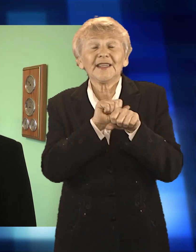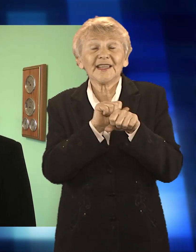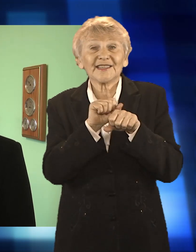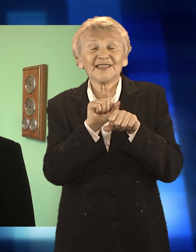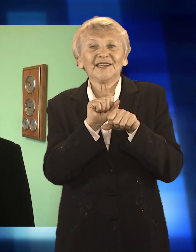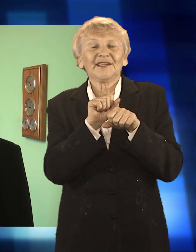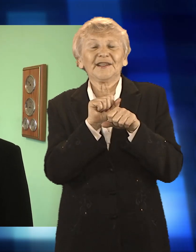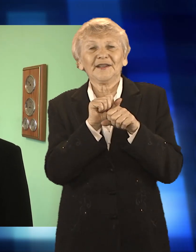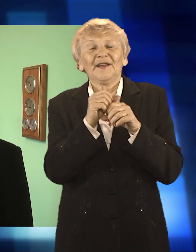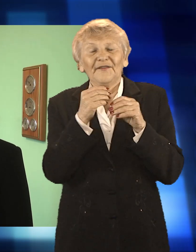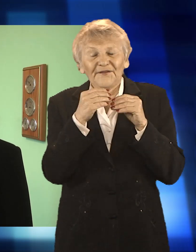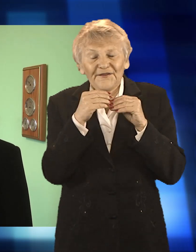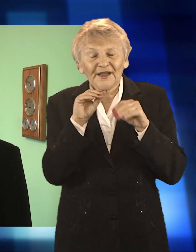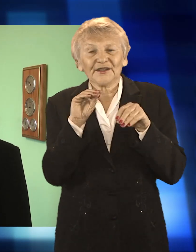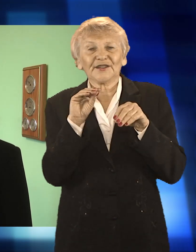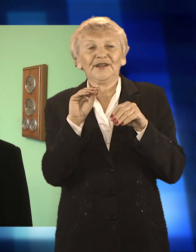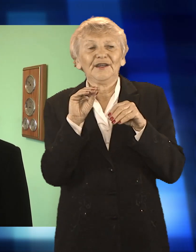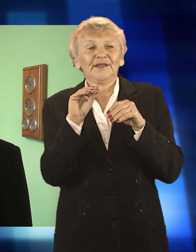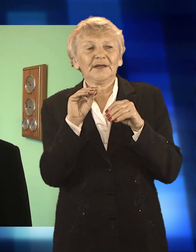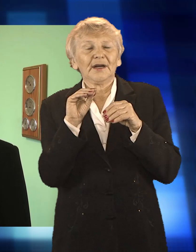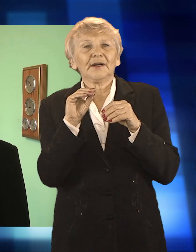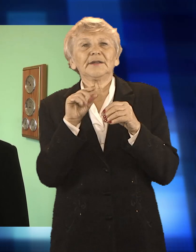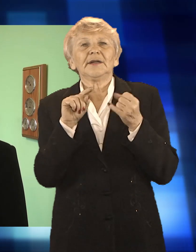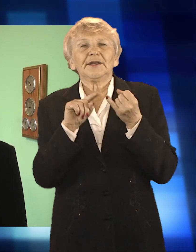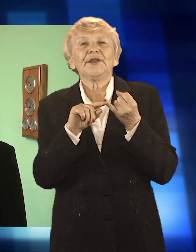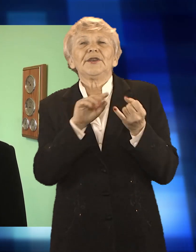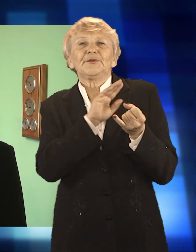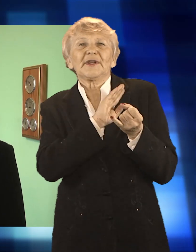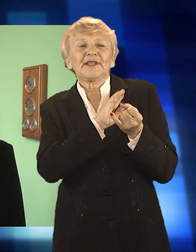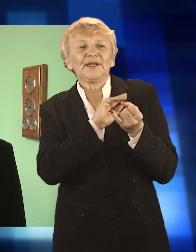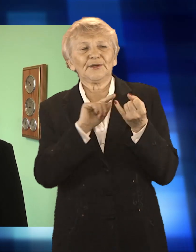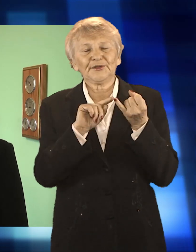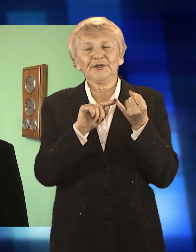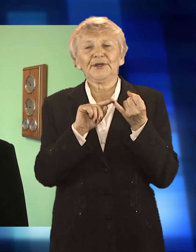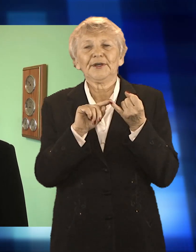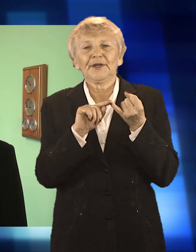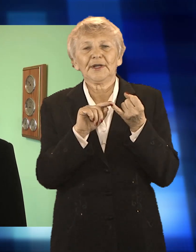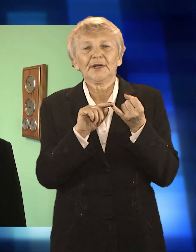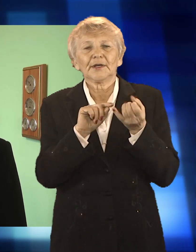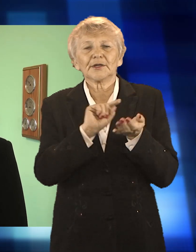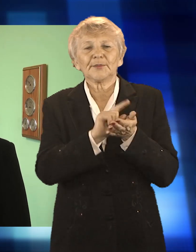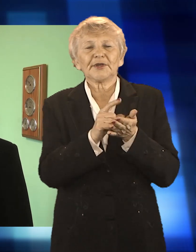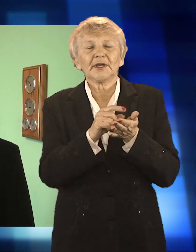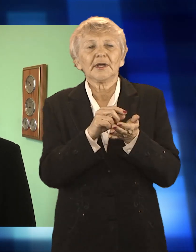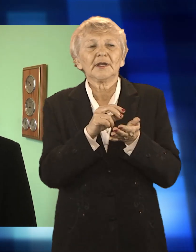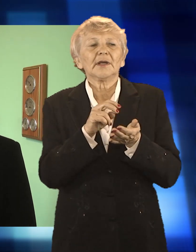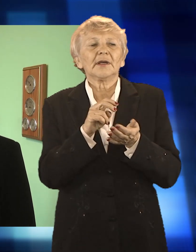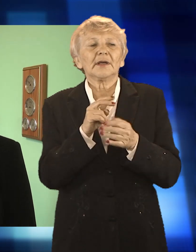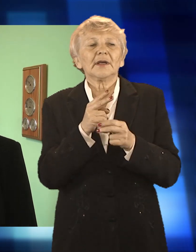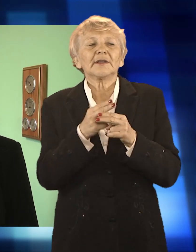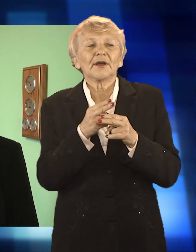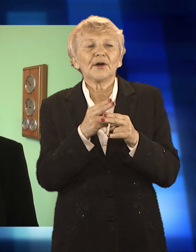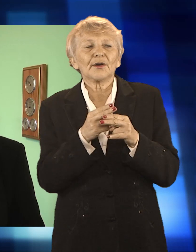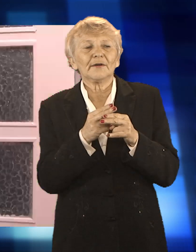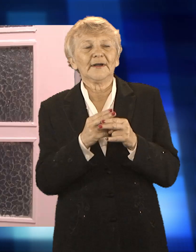jest w pewnym sensie porównywalna z śmiertelnością tego wirusa, a prawdopodobieństwo zarażenia się grypą jest o